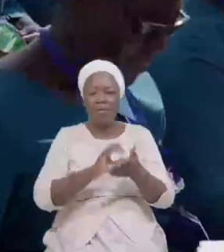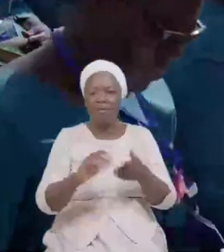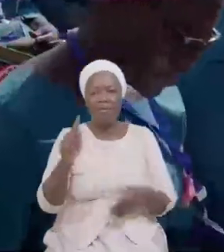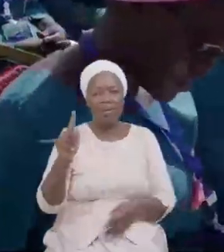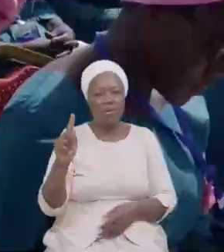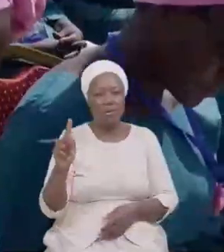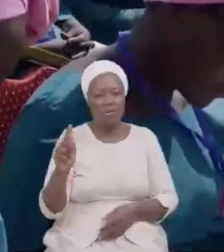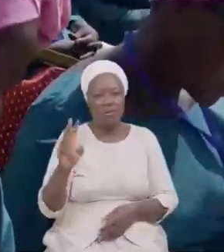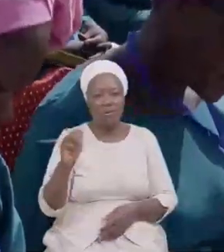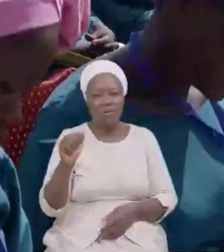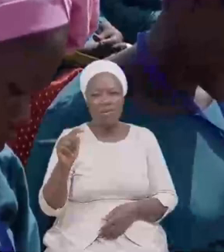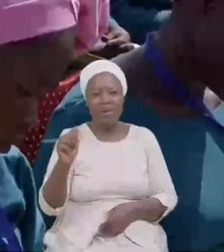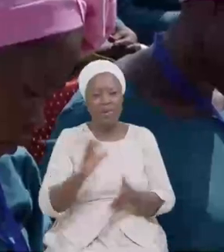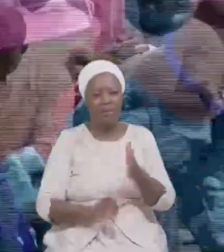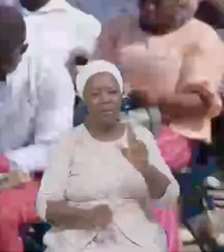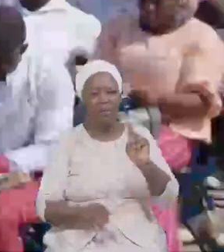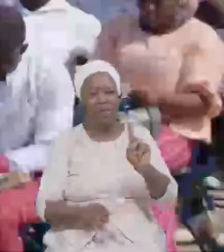21. En Matthieu, chapitre 1,